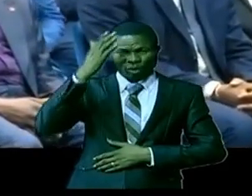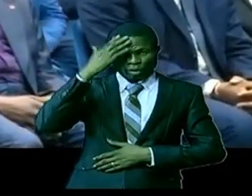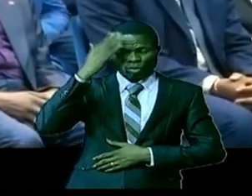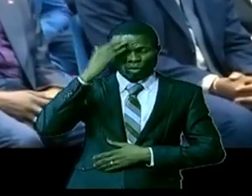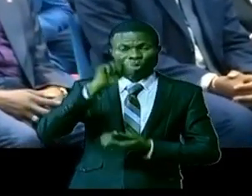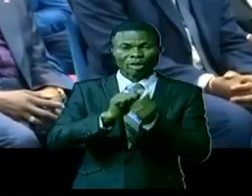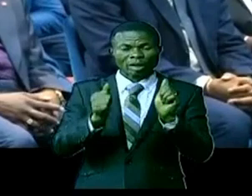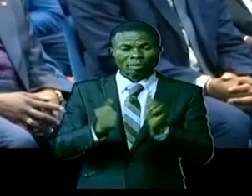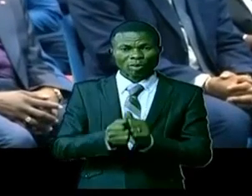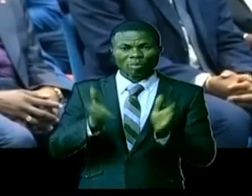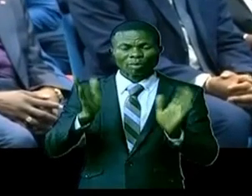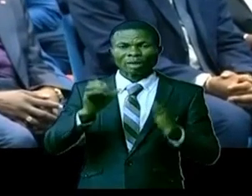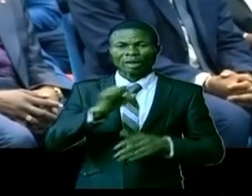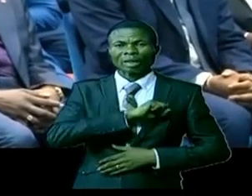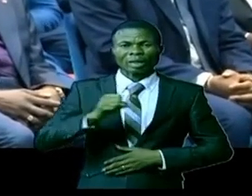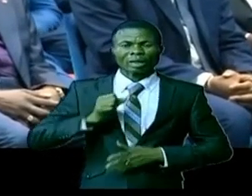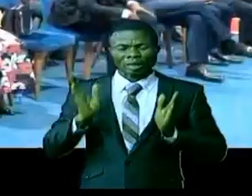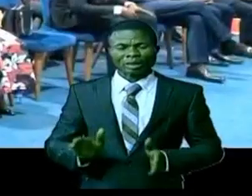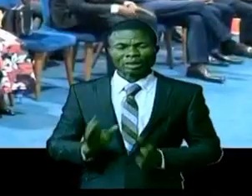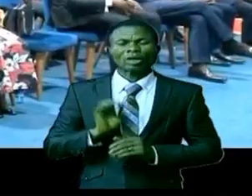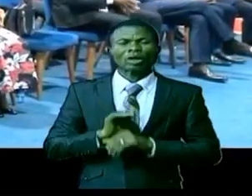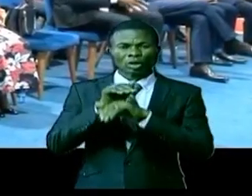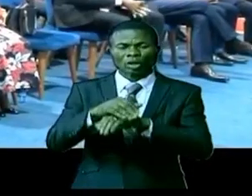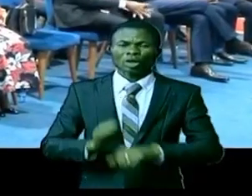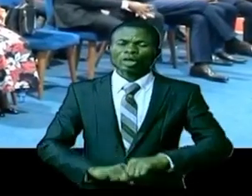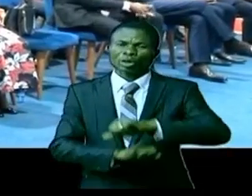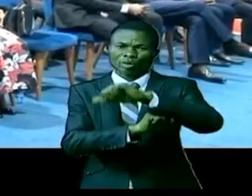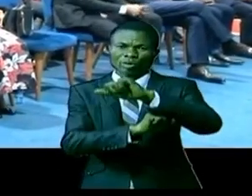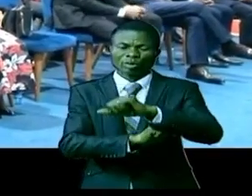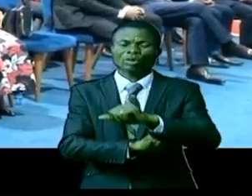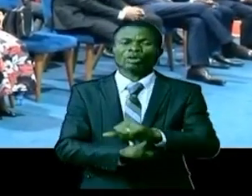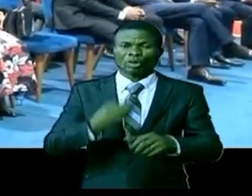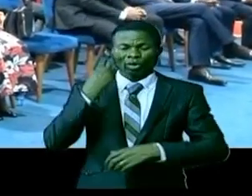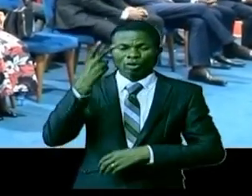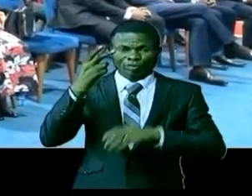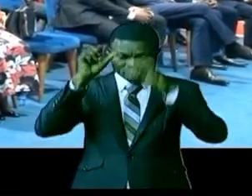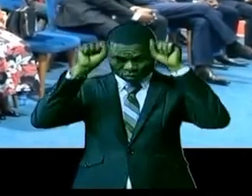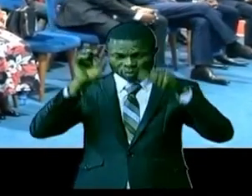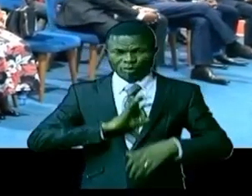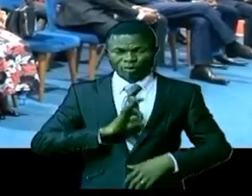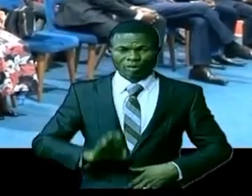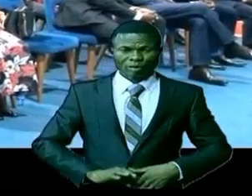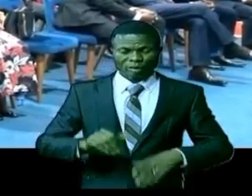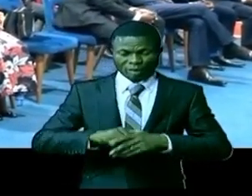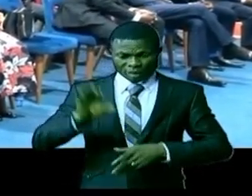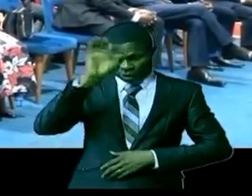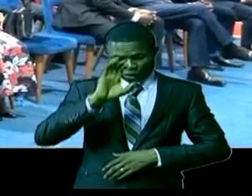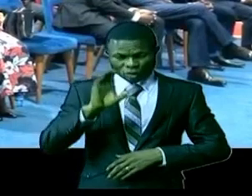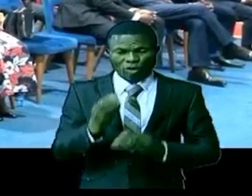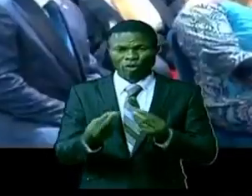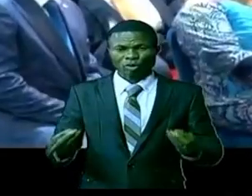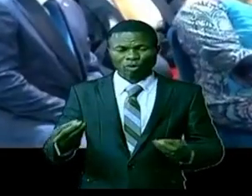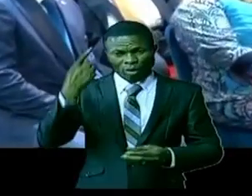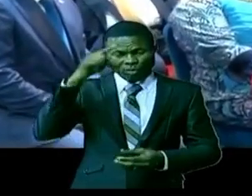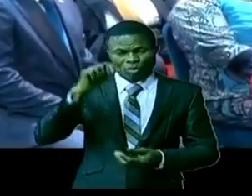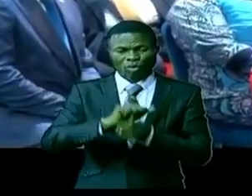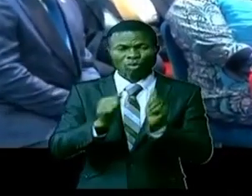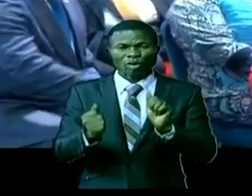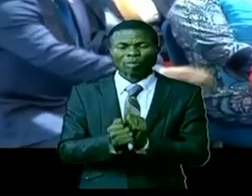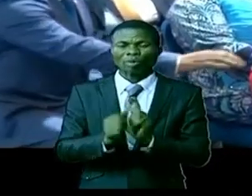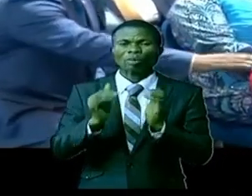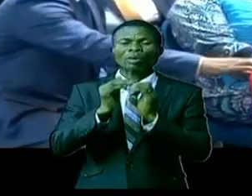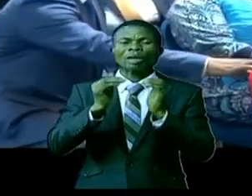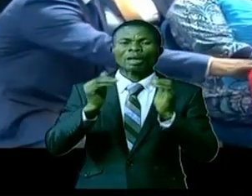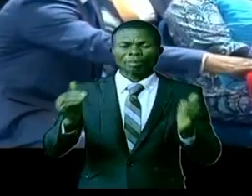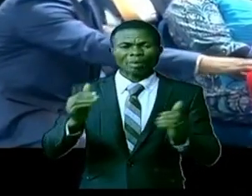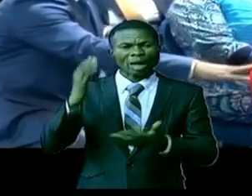l'enjeu, les sénateurs sont engagés à accompagner le président de la République dans la recherche des solutions susceptibles de